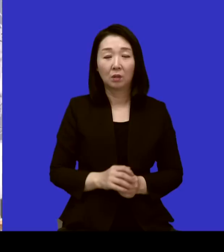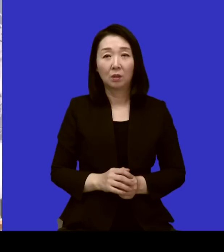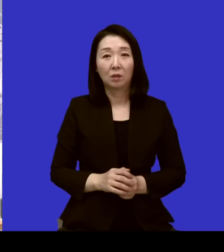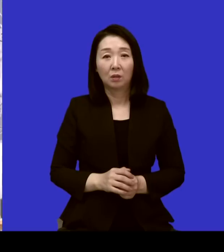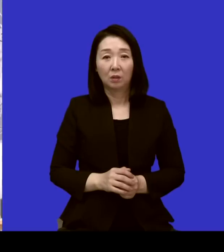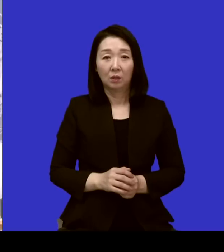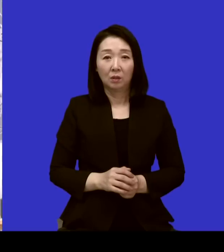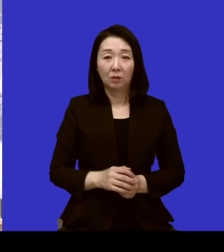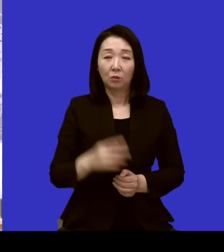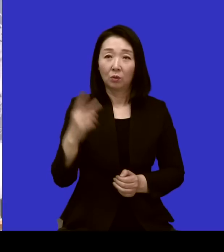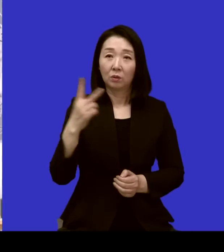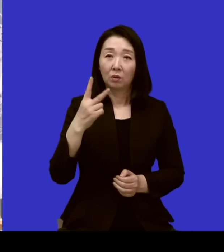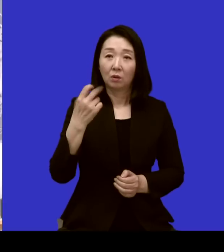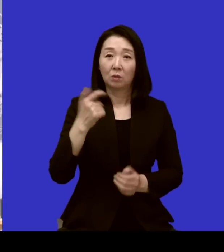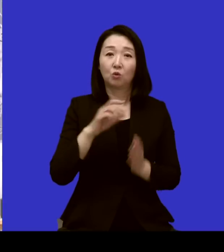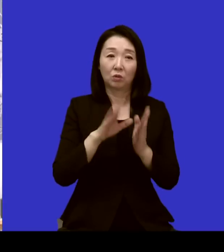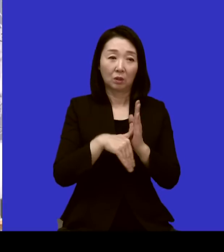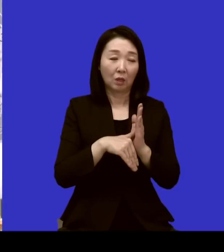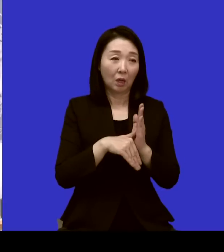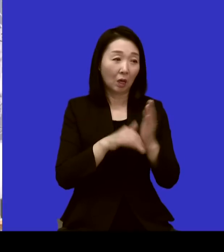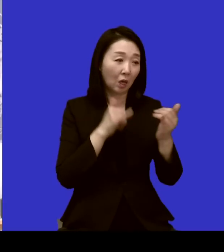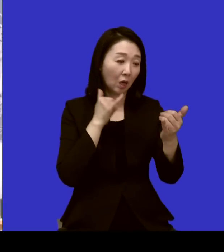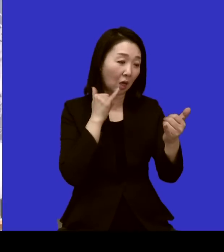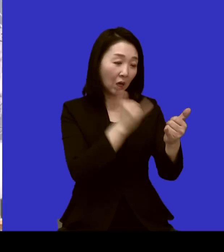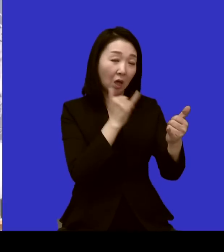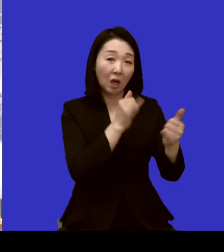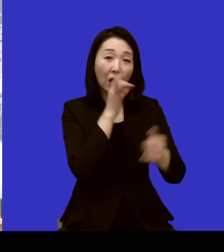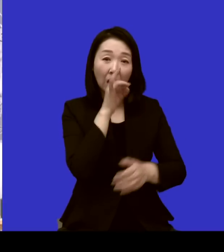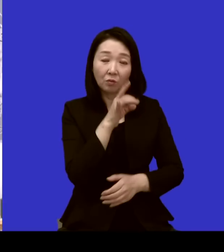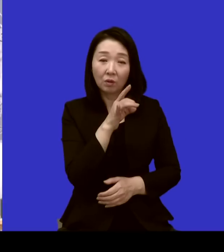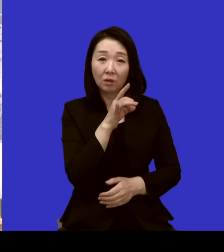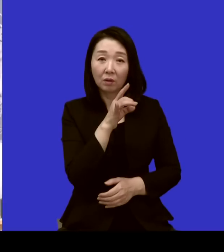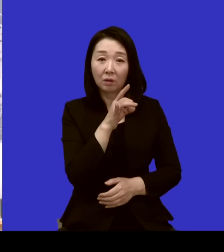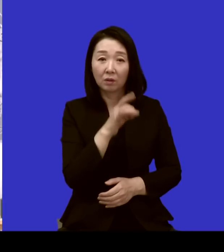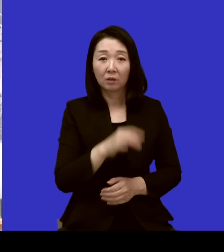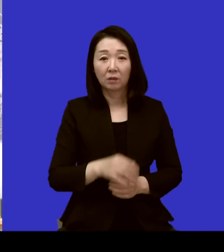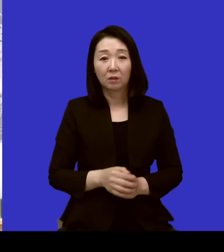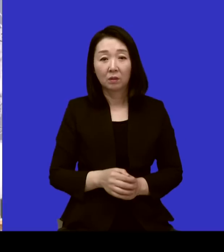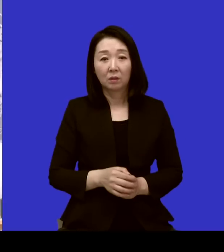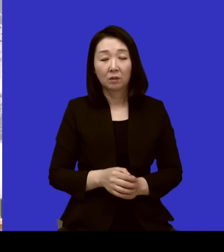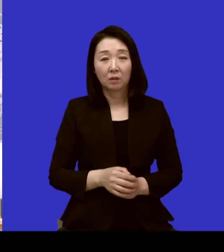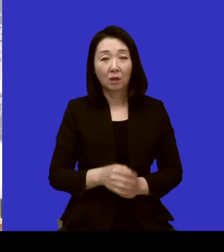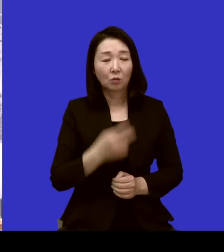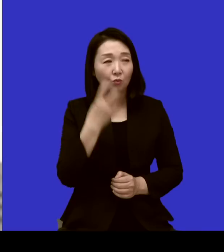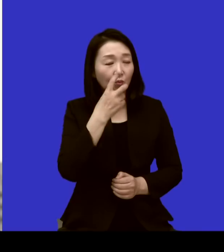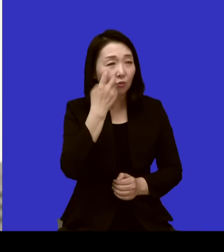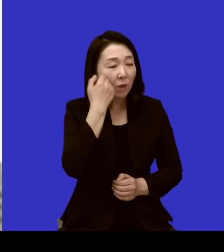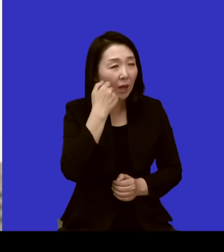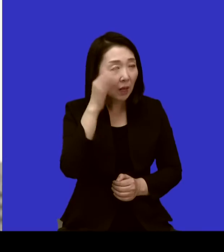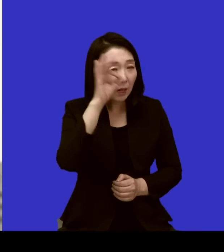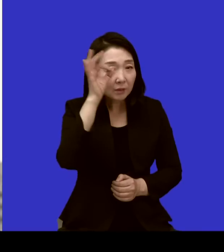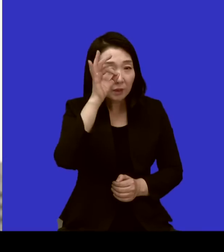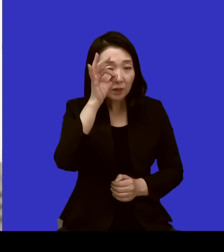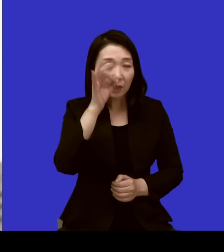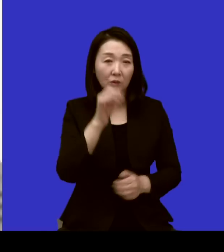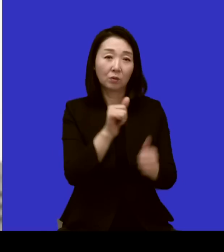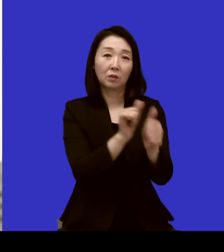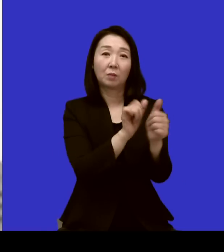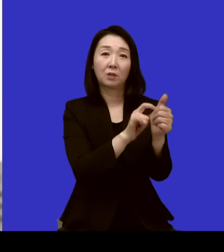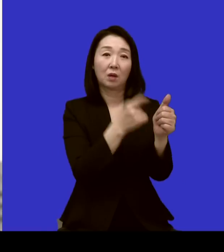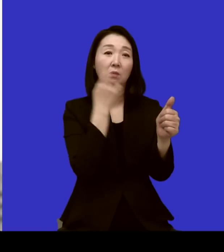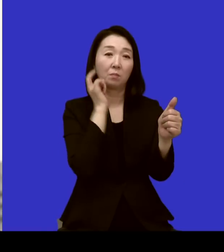네. 그 아이들이 갑자기 연락이 두절된 거예요. 한 네. 10명 정도 아이들이. 예. 그래서 제가 수소문을 했는데 한 친구 남학생